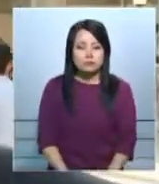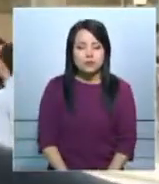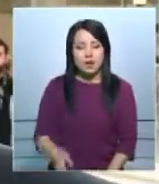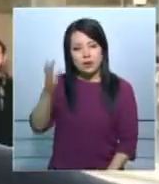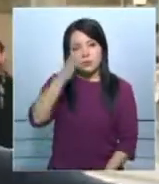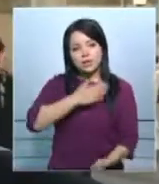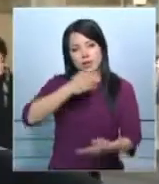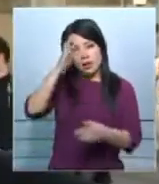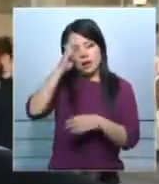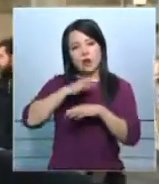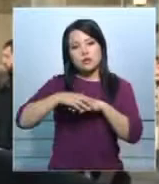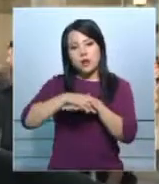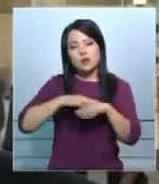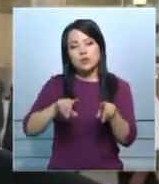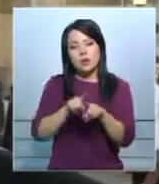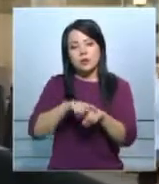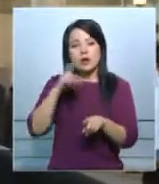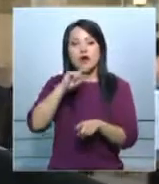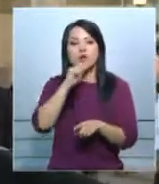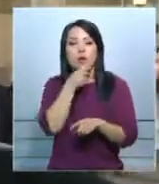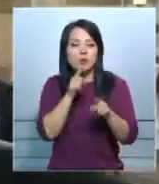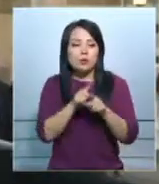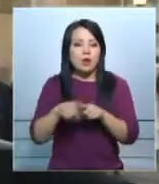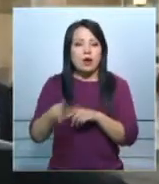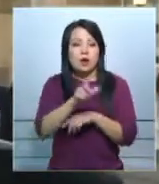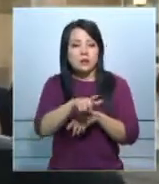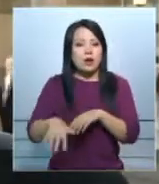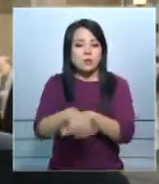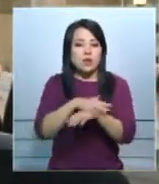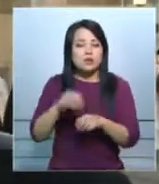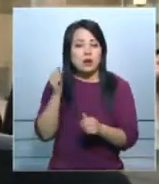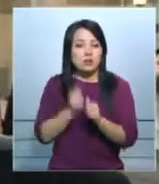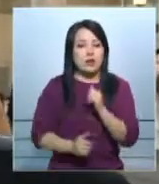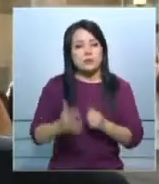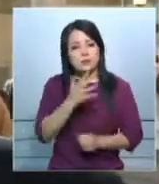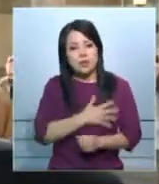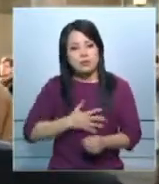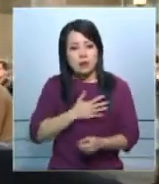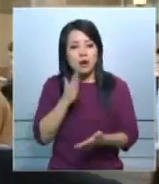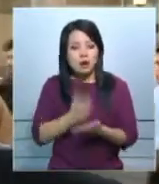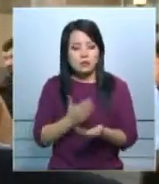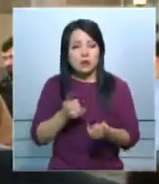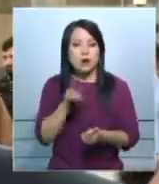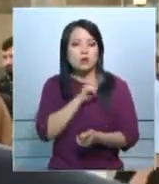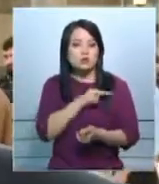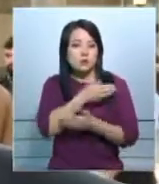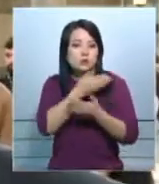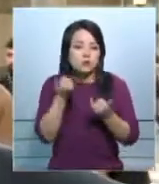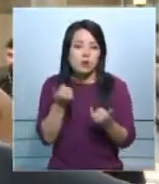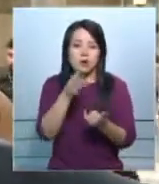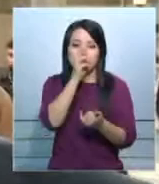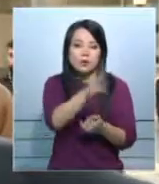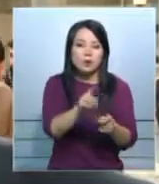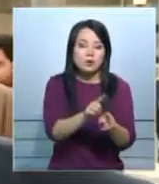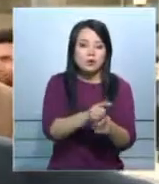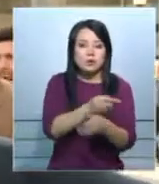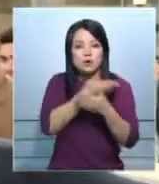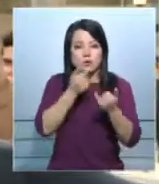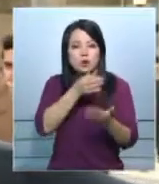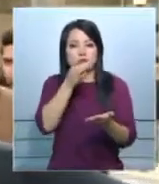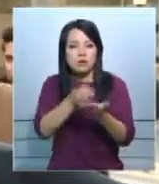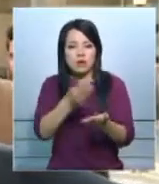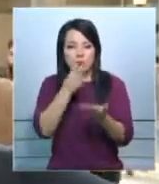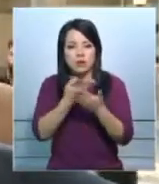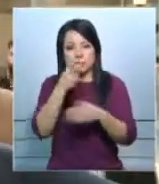Біздің экономикалық жағдайымыз әрбір тұрғынды алаңдатады. Жағдайдың қалай екенін халық арасындағы жұмыссыздық пен жалақының көлемінен аңғаруға